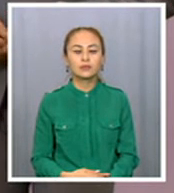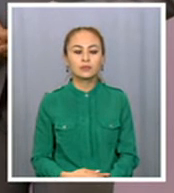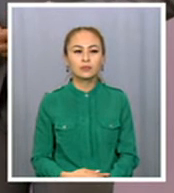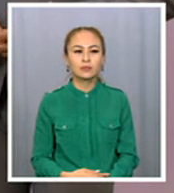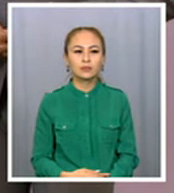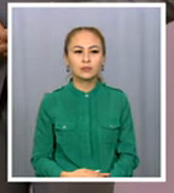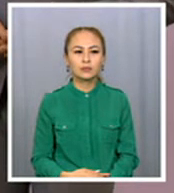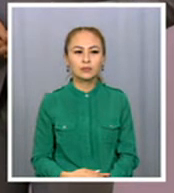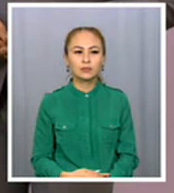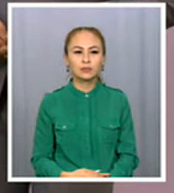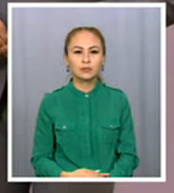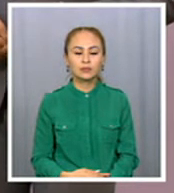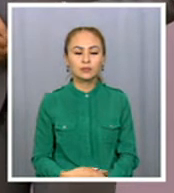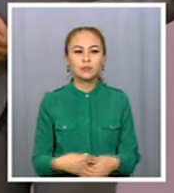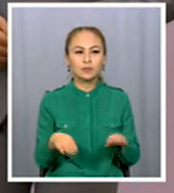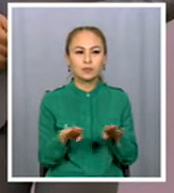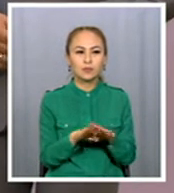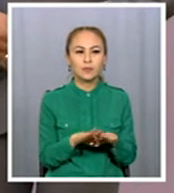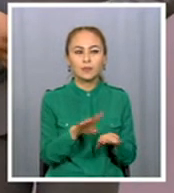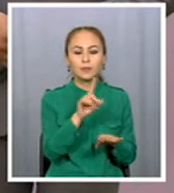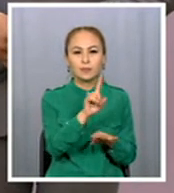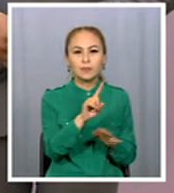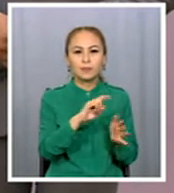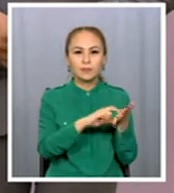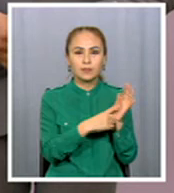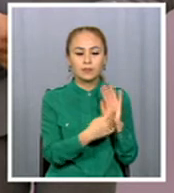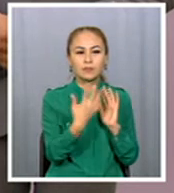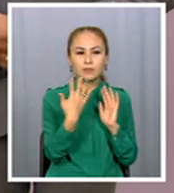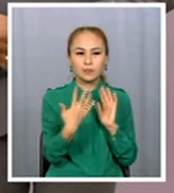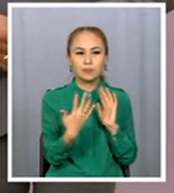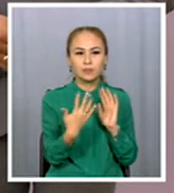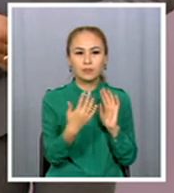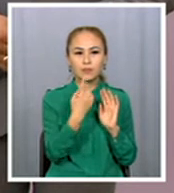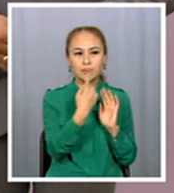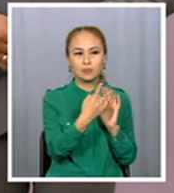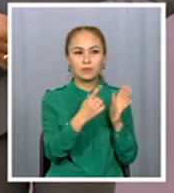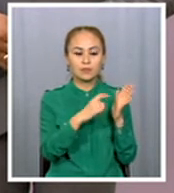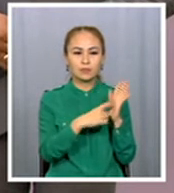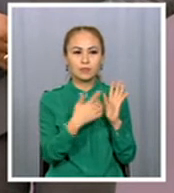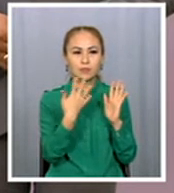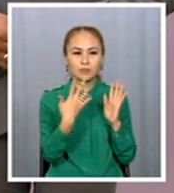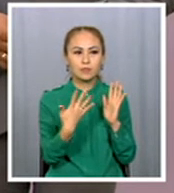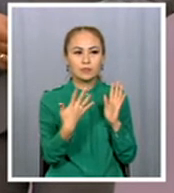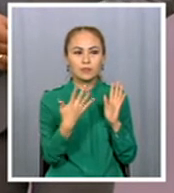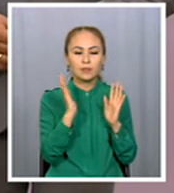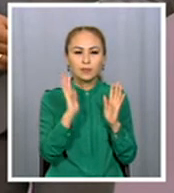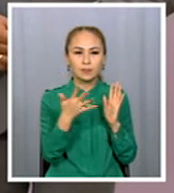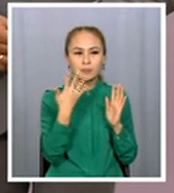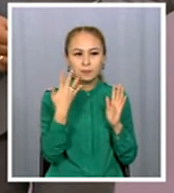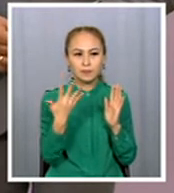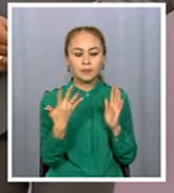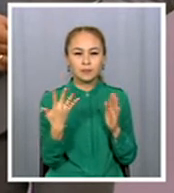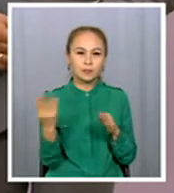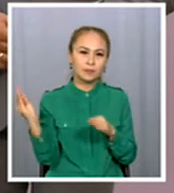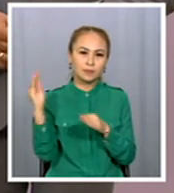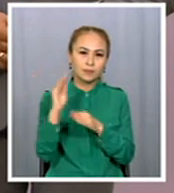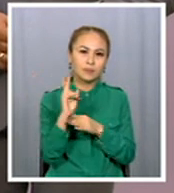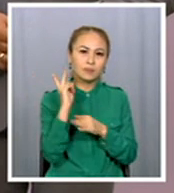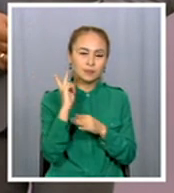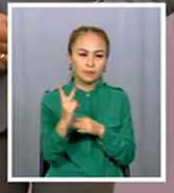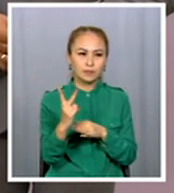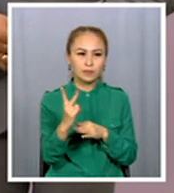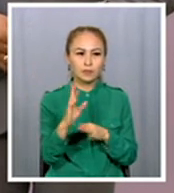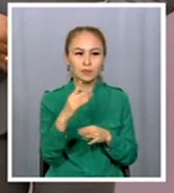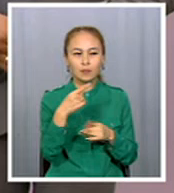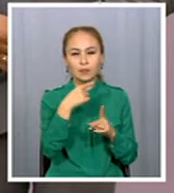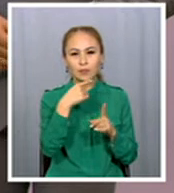сақтаймыз. Содан соң 5-ті 1-ге көбейтеміз. 5 пен 1-дің көбейтіндісі 5-ке тең. 5-ге 2-ні қоссақ,